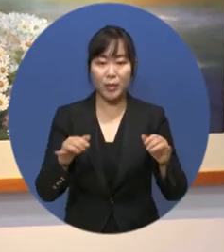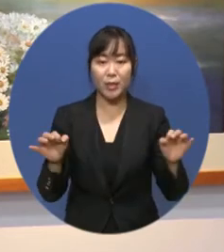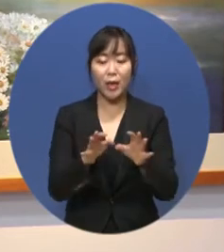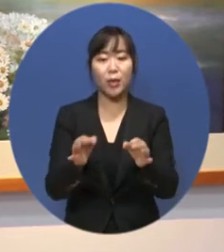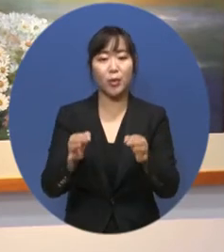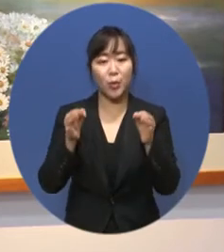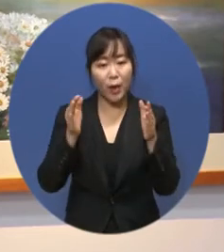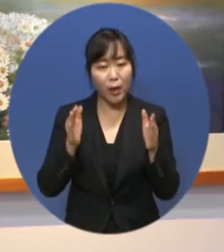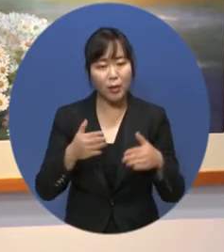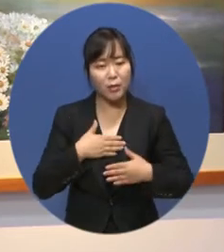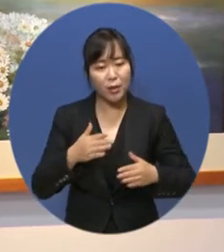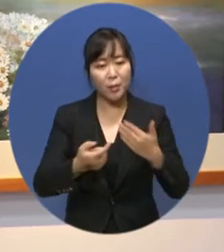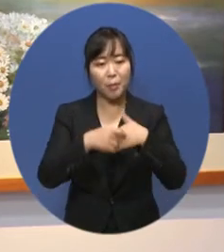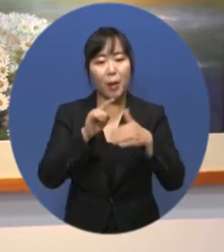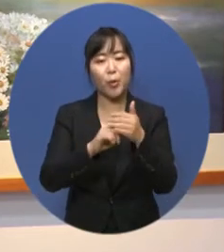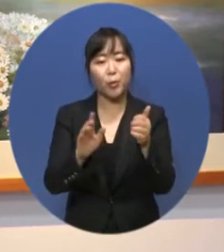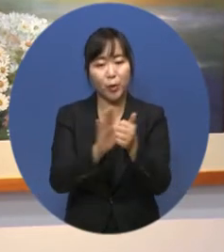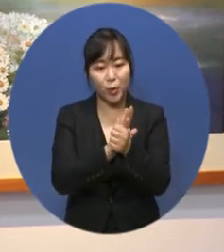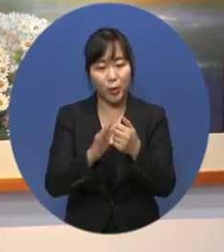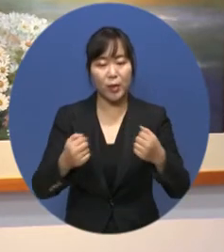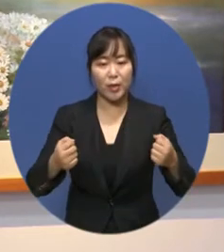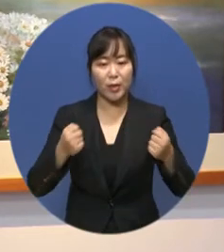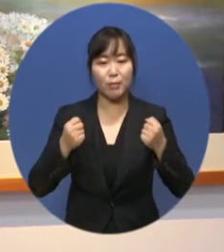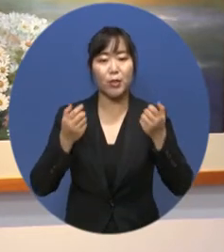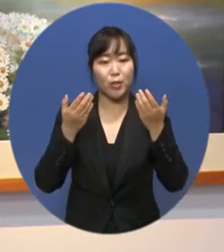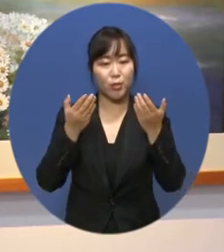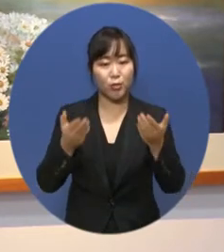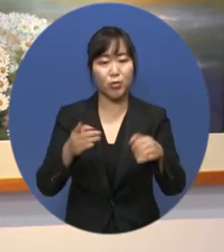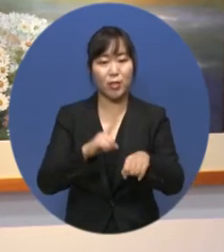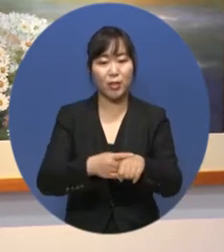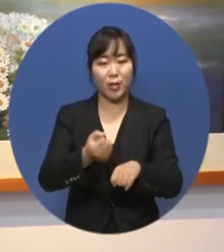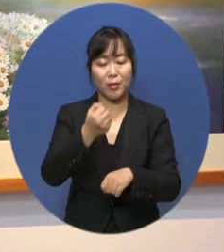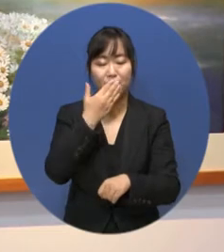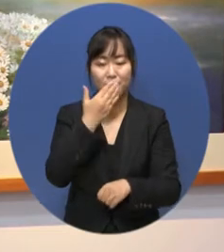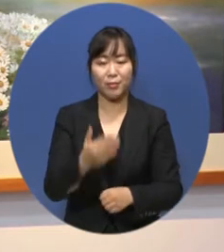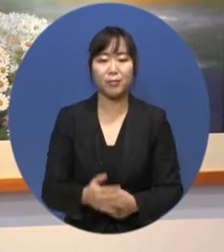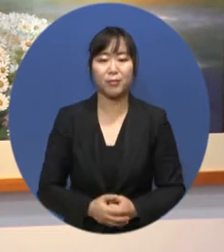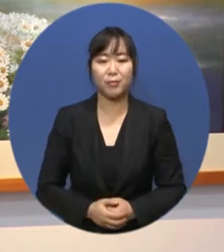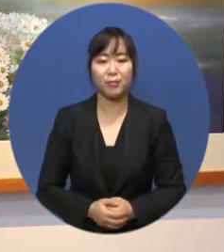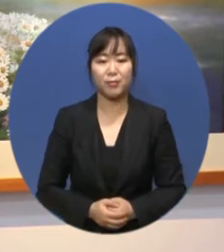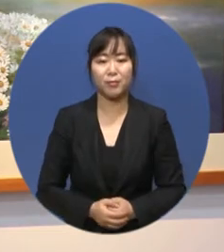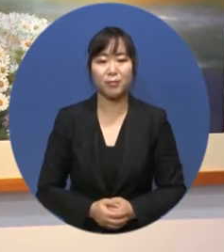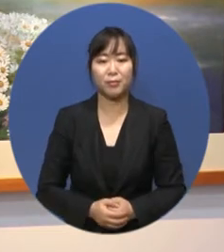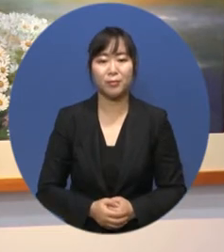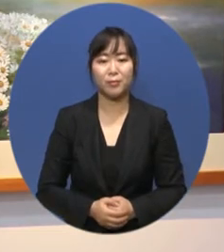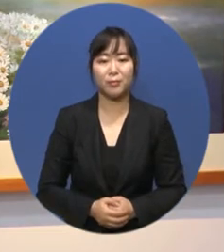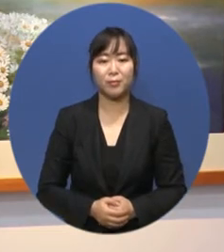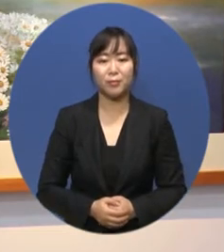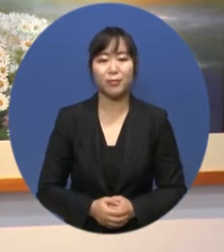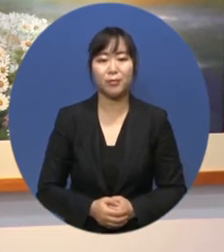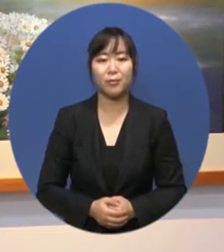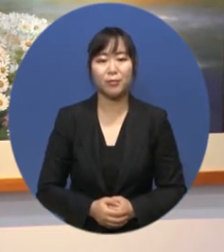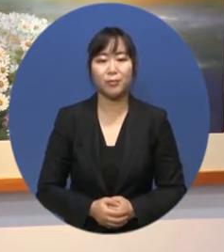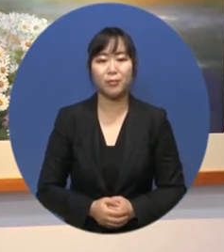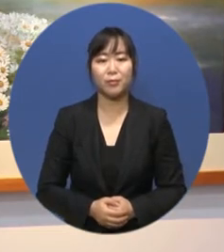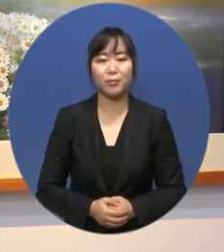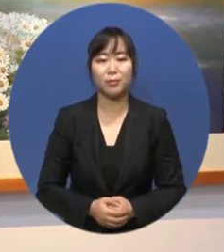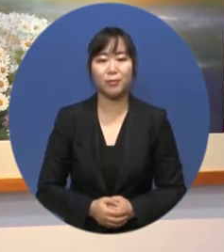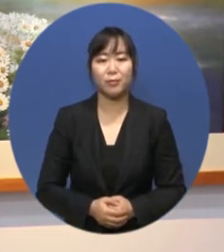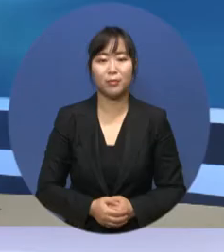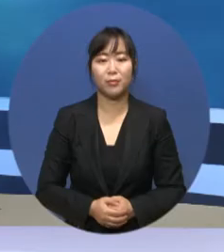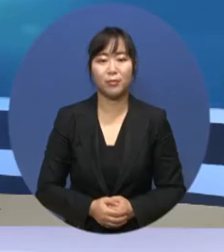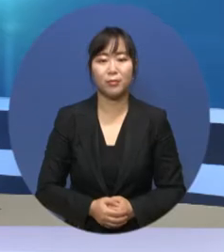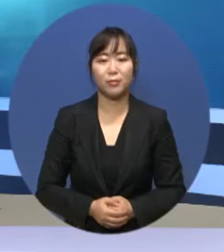잠시나마 지친 마음을 위로하고 활기를 찾게 해주는 시간이 되고 있습니다. 복지TV 뉴스 이소영입니다.